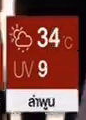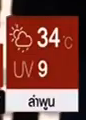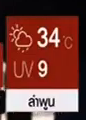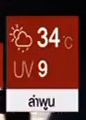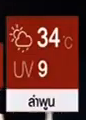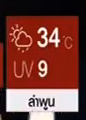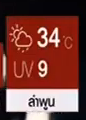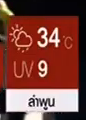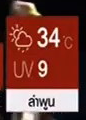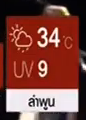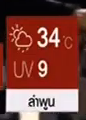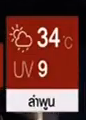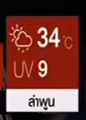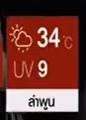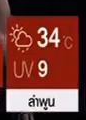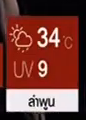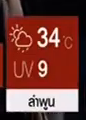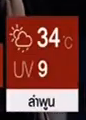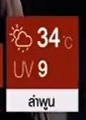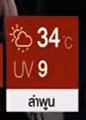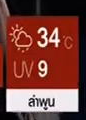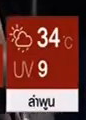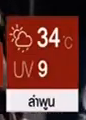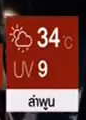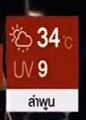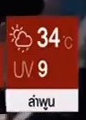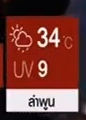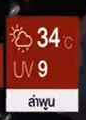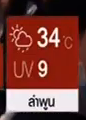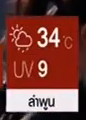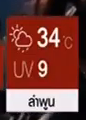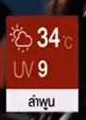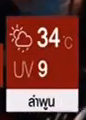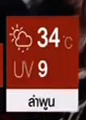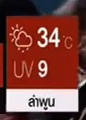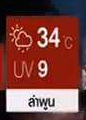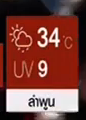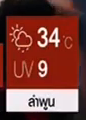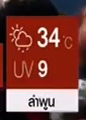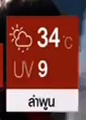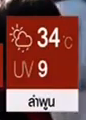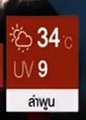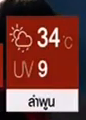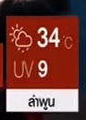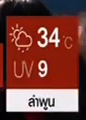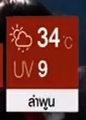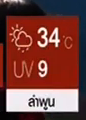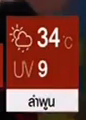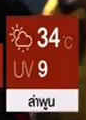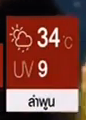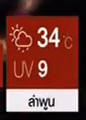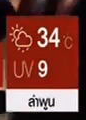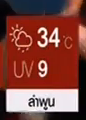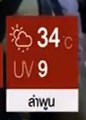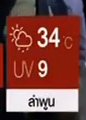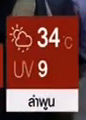รจะยกเลิกวีซ่าไปเลยก็คือเปิดประเทศไปเลยเพราะว่าถึงไม่มีวีซ่ามันก็มีตำรวจมีตม.มีระบบอื่นๆอยู่แล้วจริงๆปีนี้นะฮะเขาคร